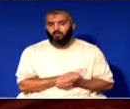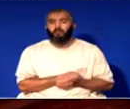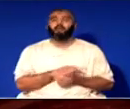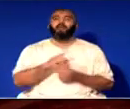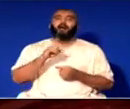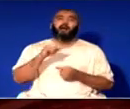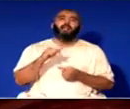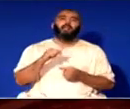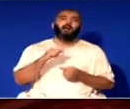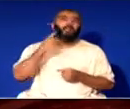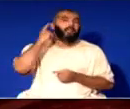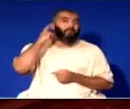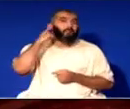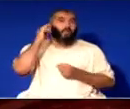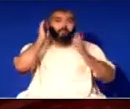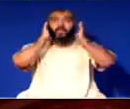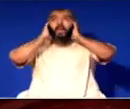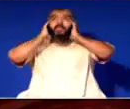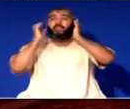نعم وانت كنت تصلي؟ نعم.